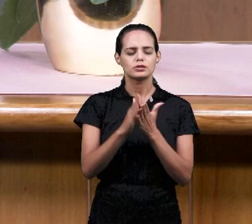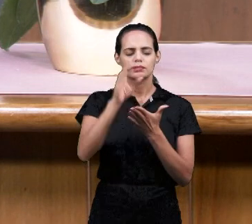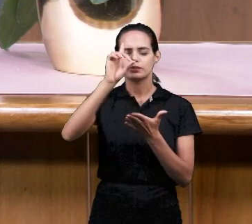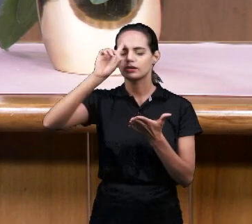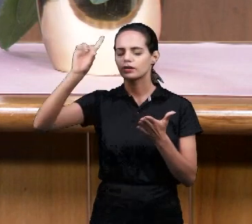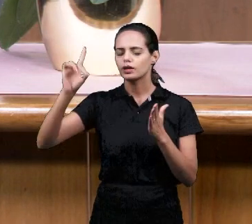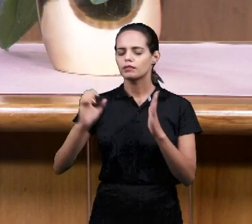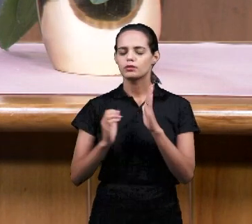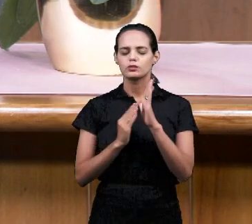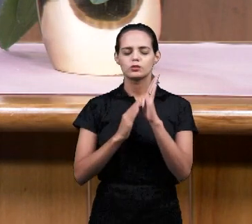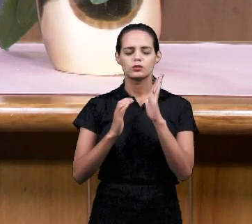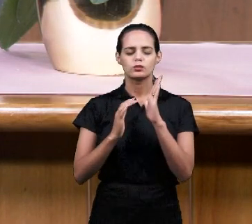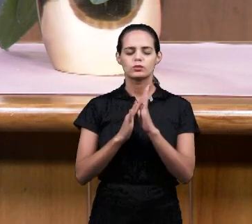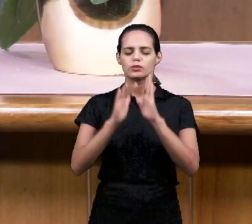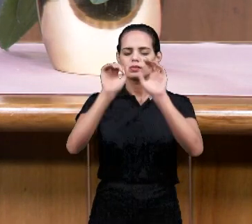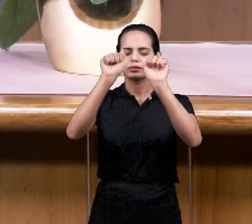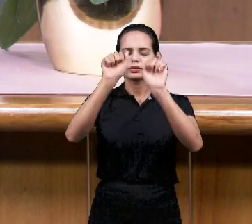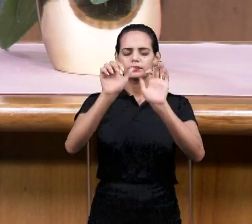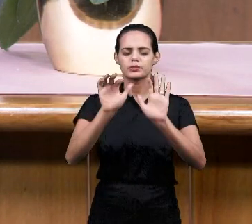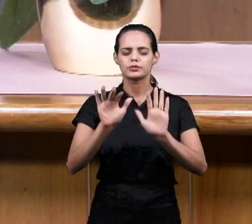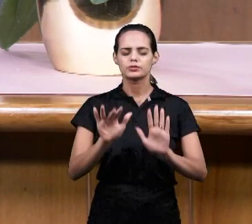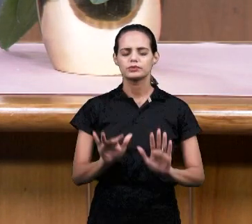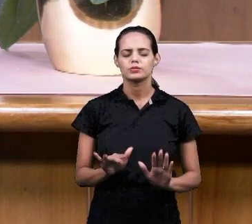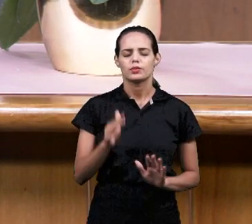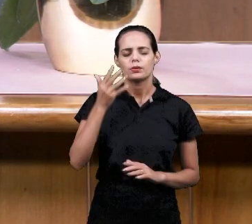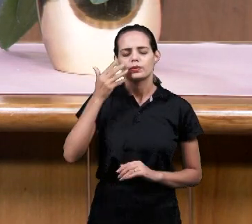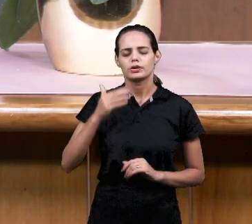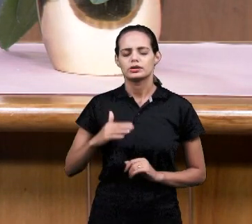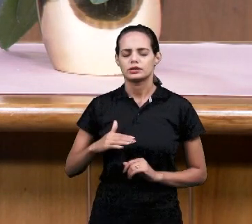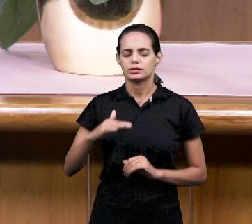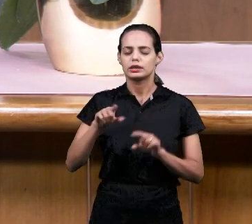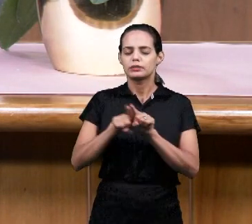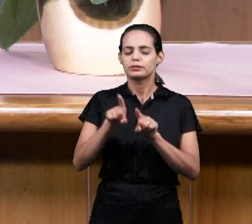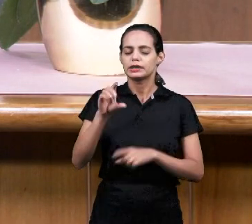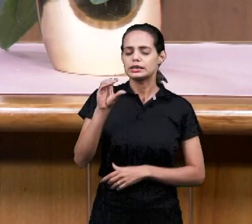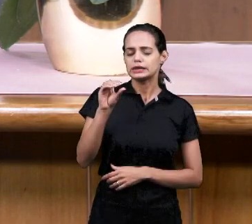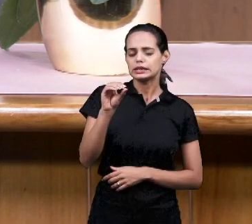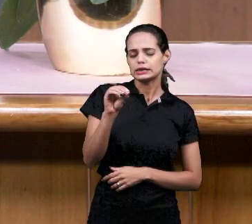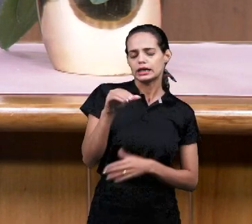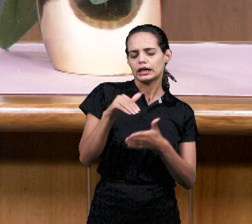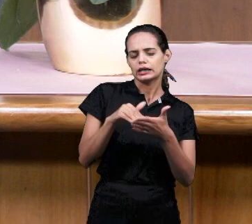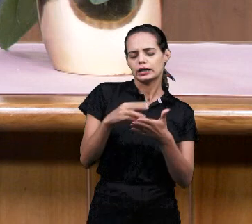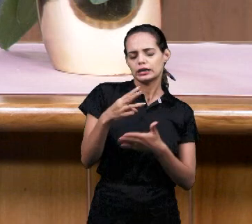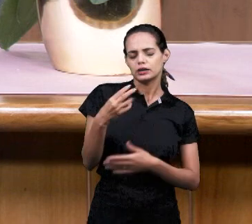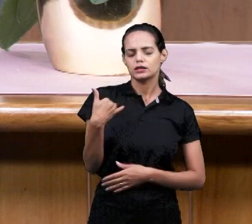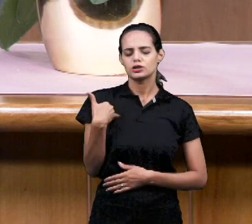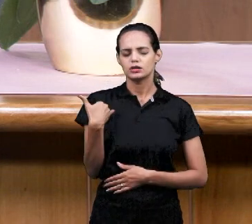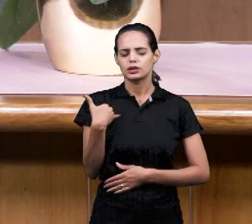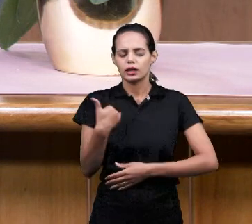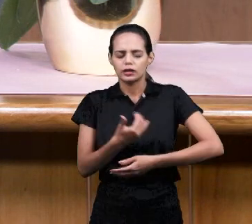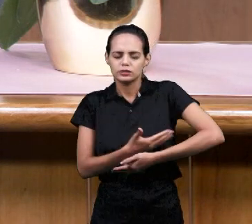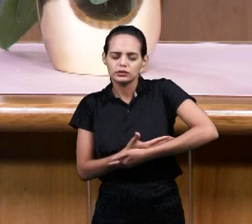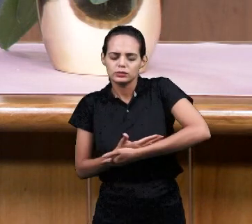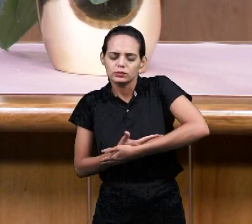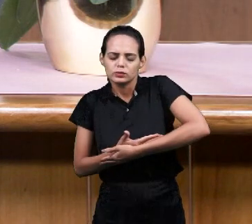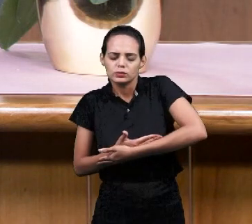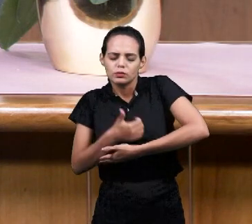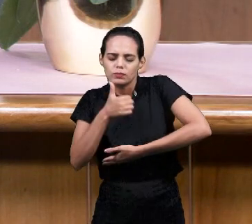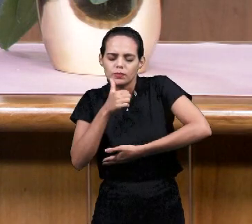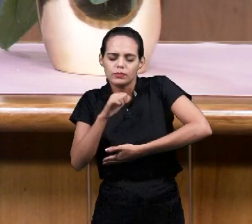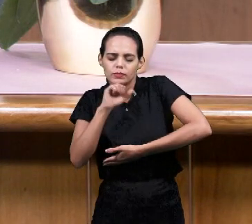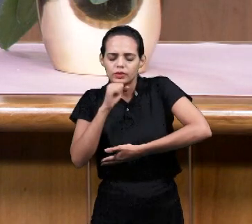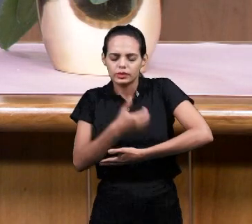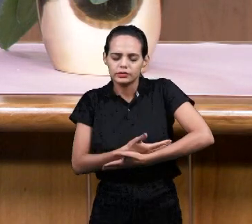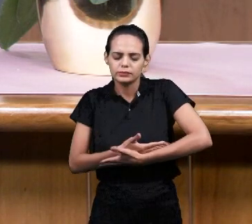Bénis aussi, Seigneur, les enfants de 0 à 3 ans d'âge qui se trouvent encore dans les bras de leur mère ou